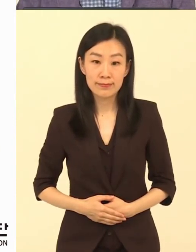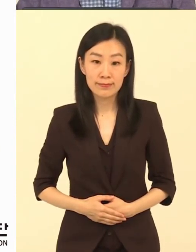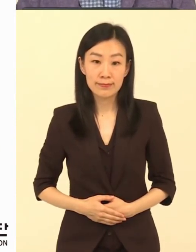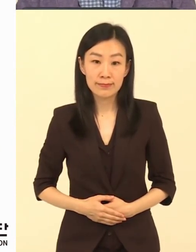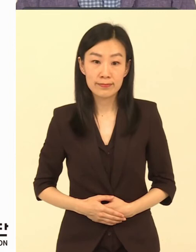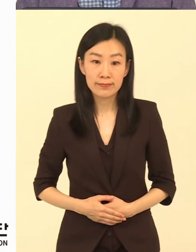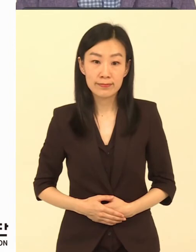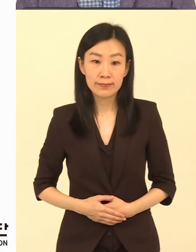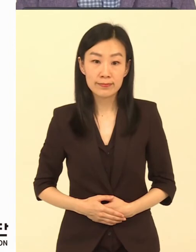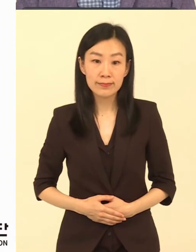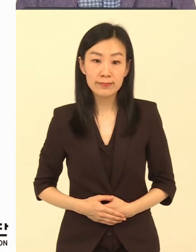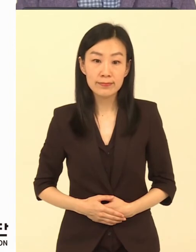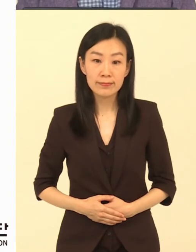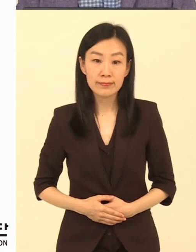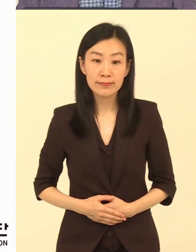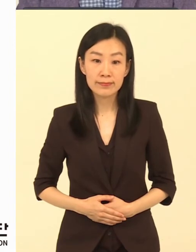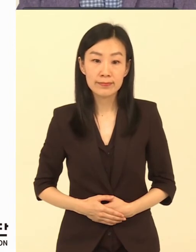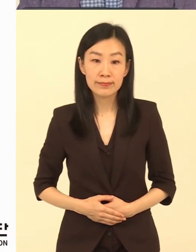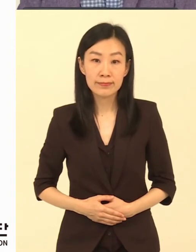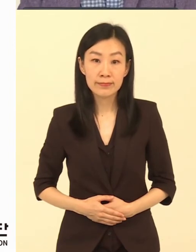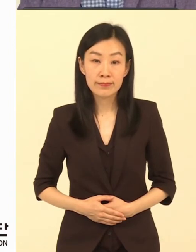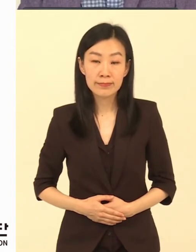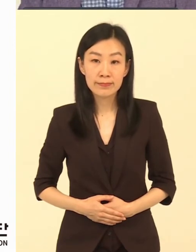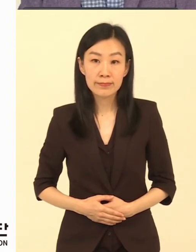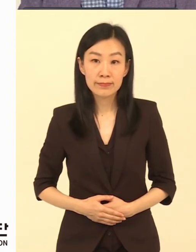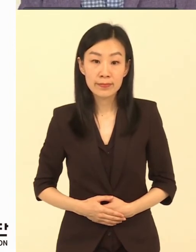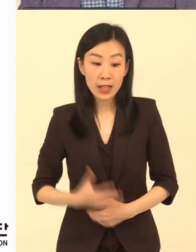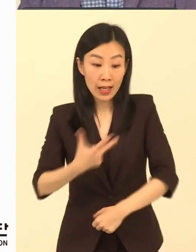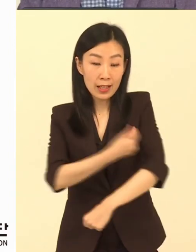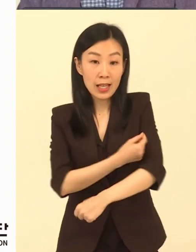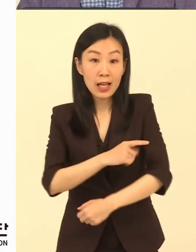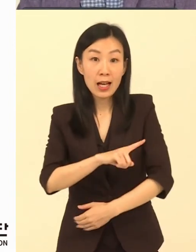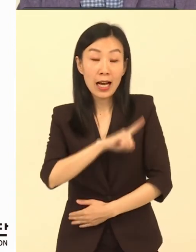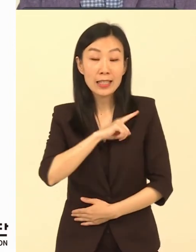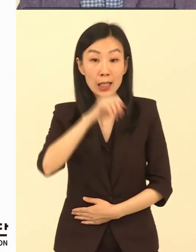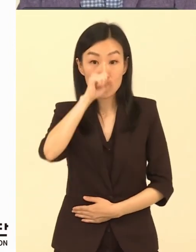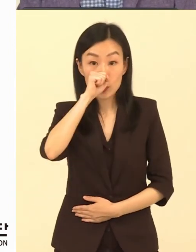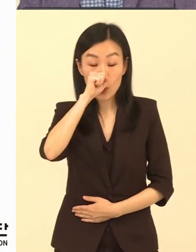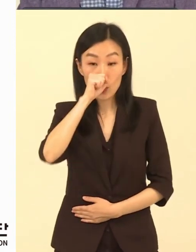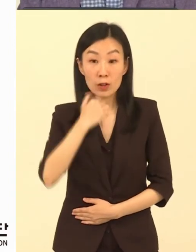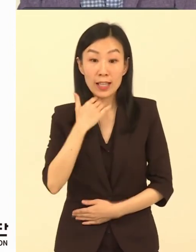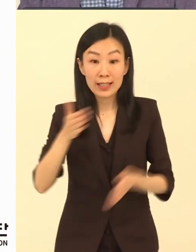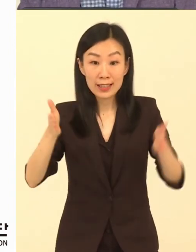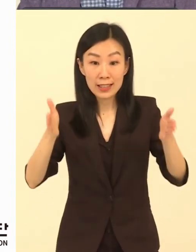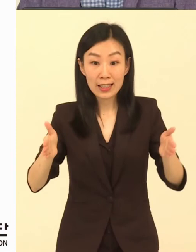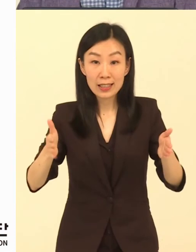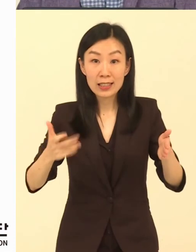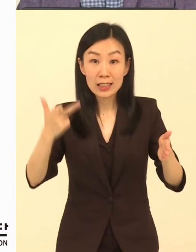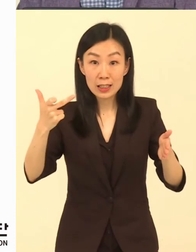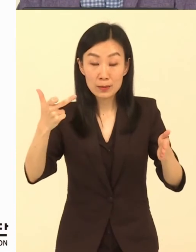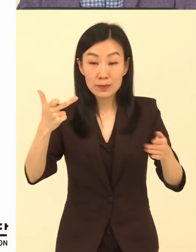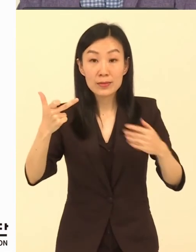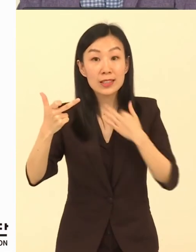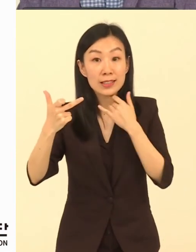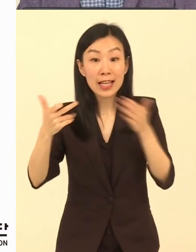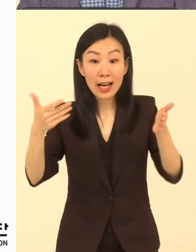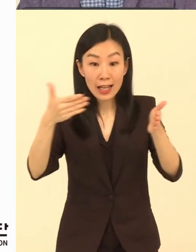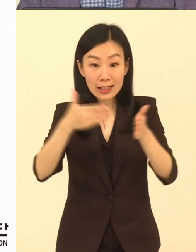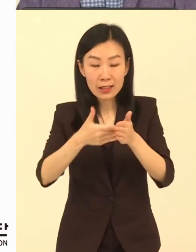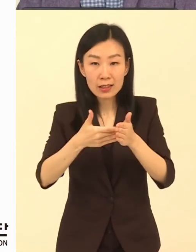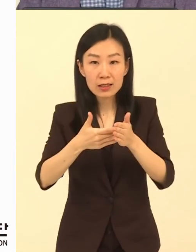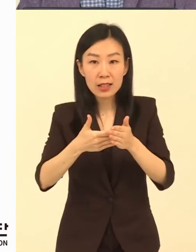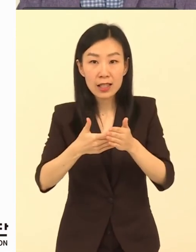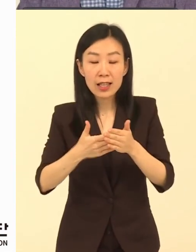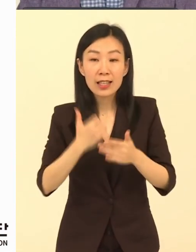위에서 말씀 최적 접종 연령은 17세까지가 됩니다. 하지만 그 이후에는 17세